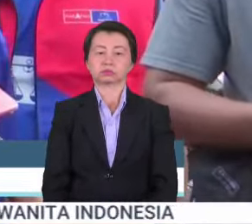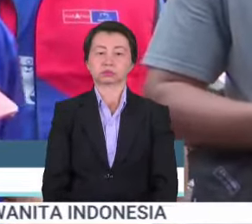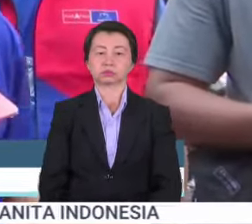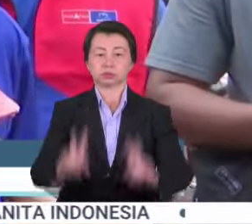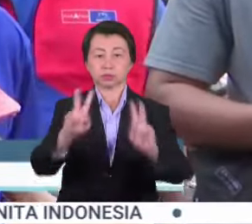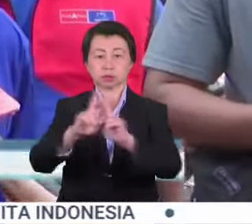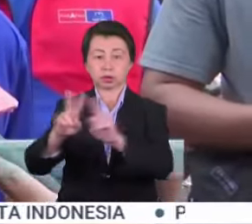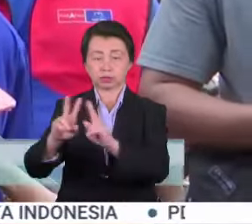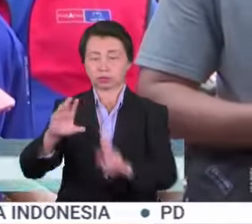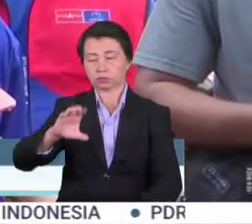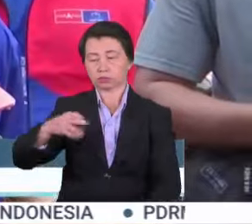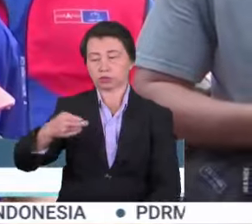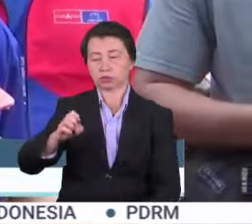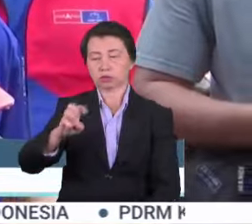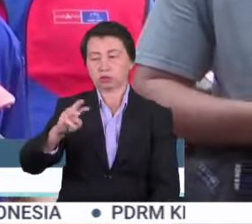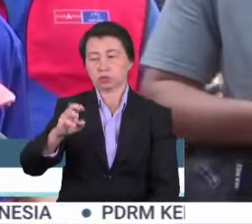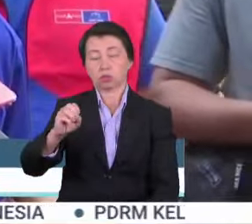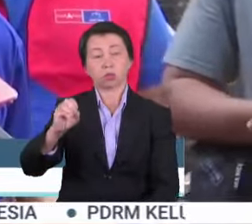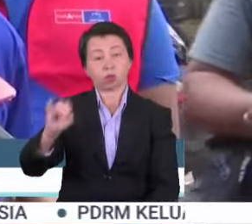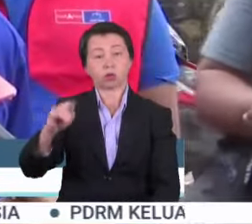di kampung jawa